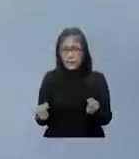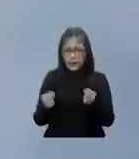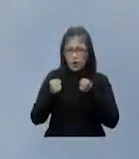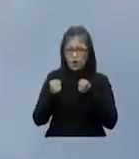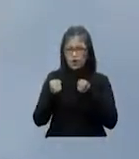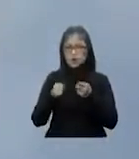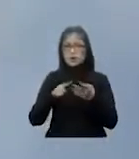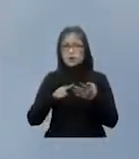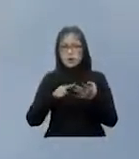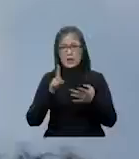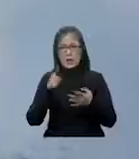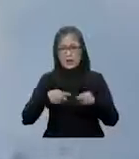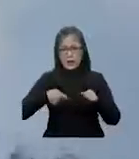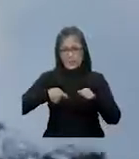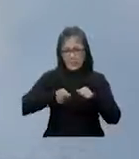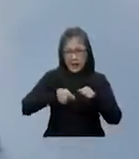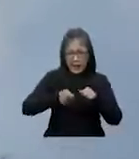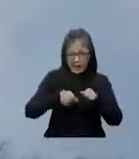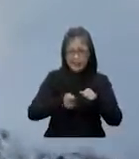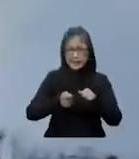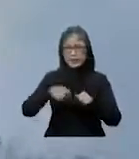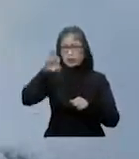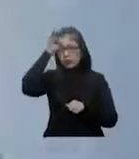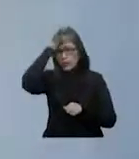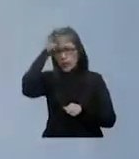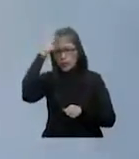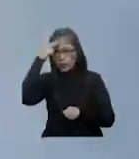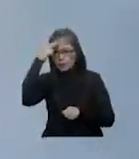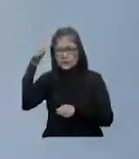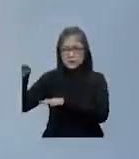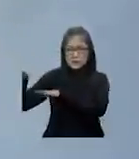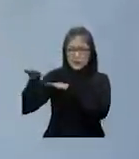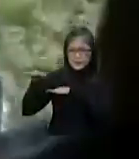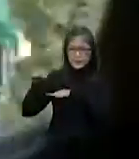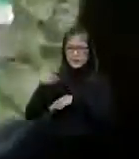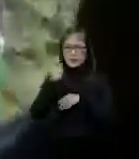serta Mekanik Aibda Susilo, termasuk Kapolda Jambi Irjen Pol Rusdi Hartono.